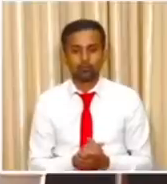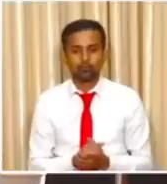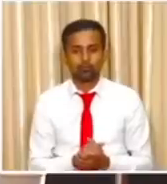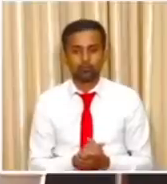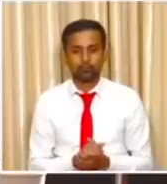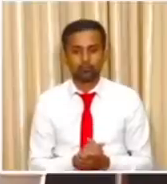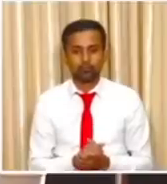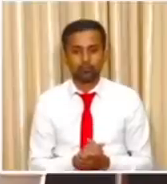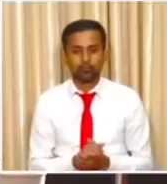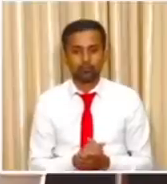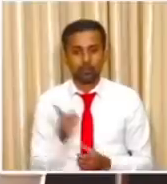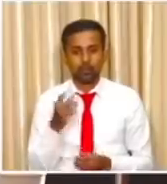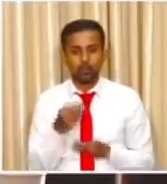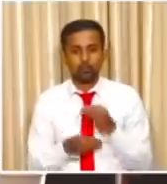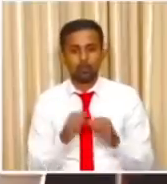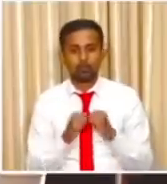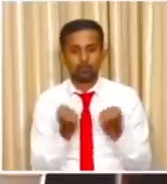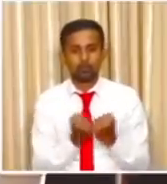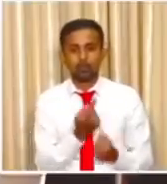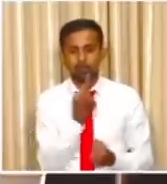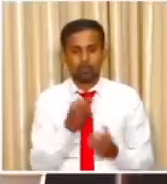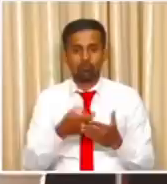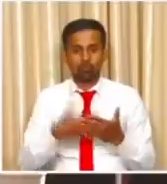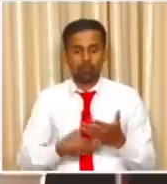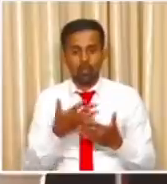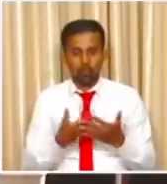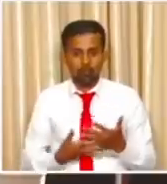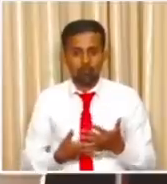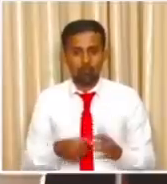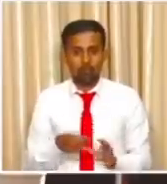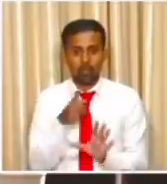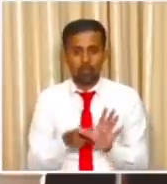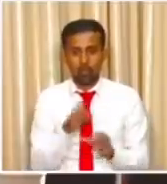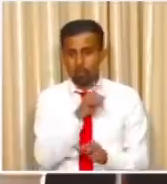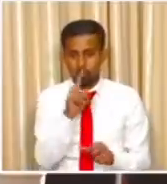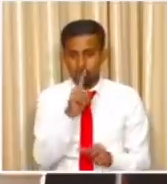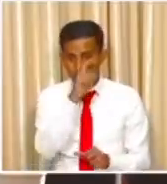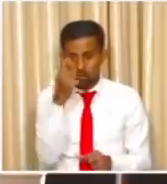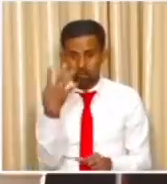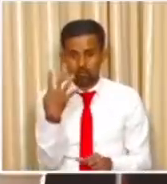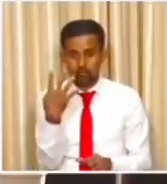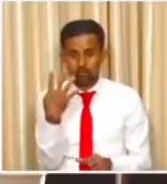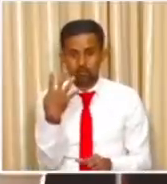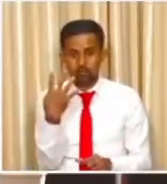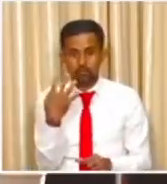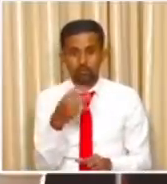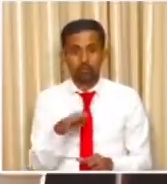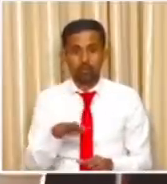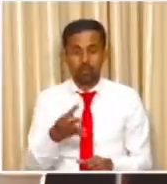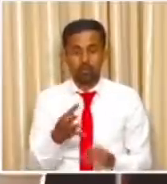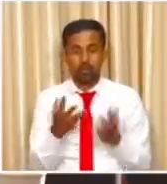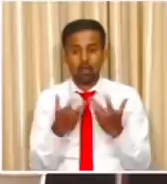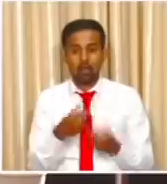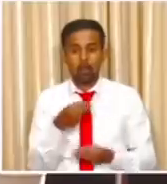ඒ ව්‍යාපාර සංගම් විසින් ඉදිරිපත් කරන වාර්තාවල තිබෙනවා මේ අවුරුද්දේ පළවෙනි කාර්තුවේ විතරක් 400කට